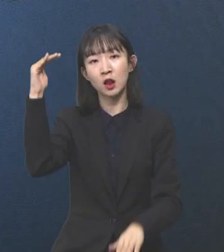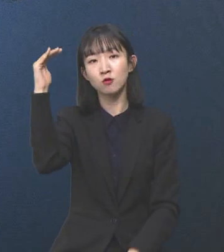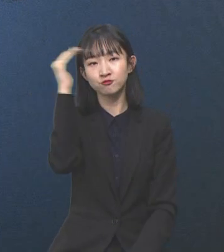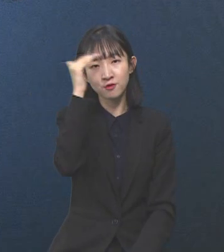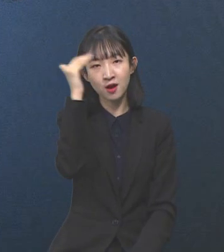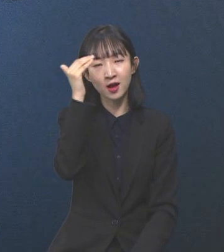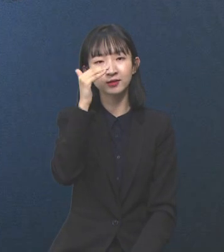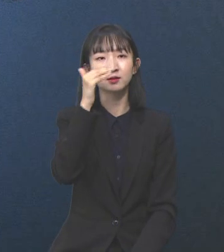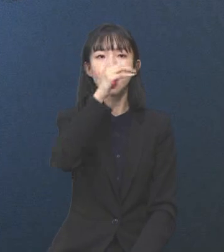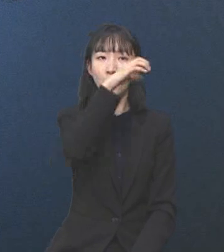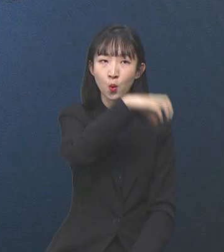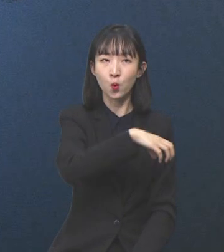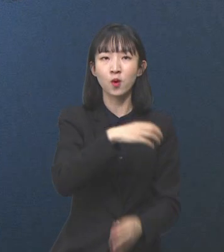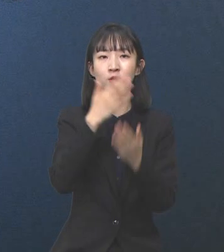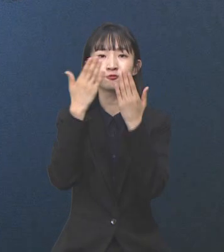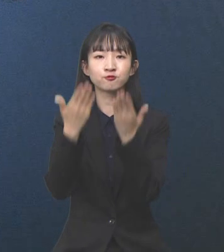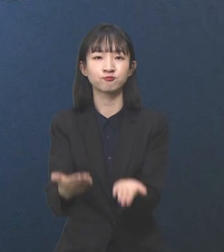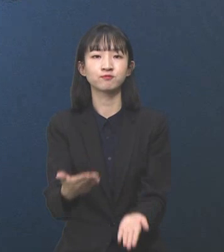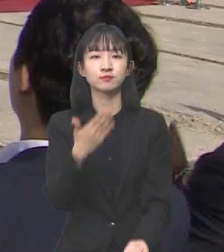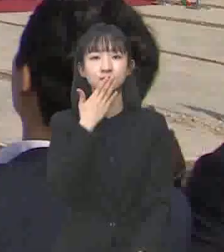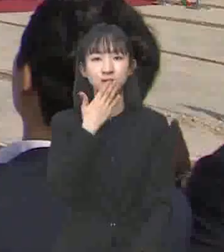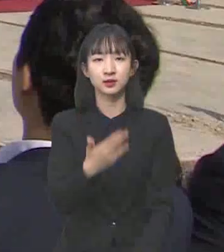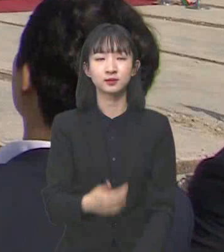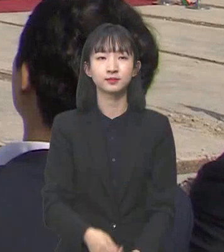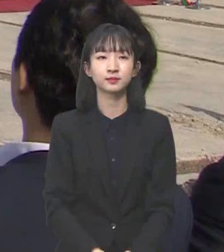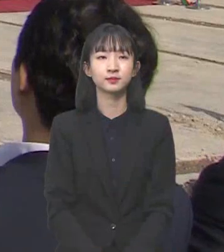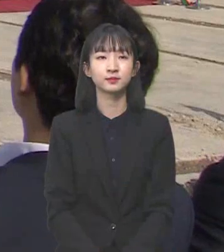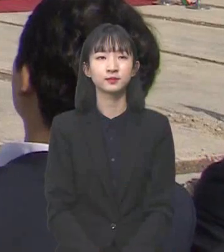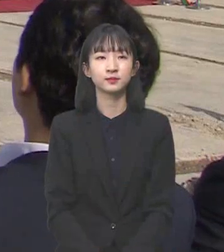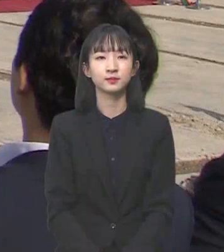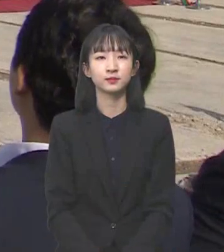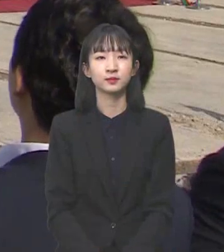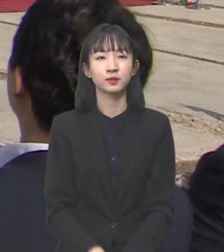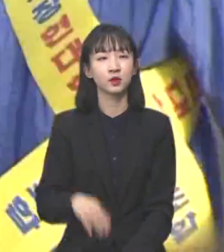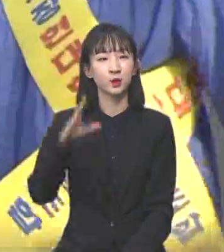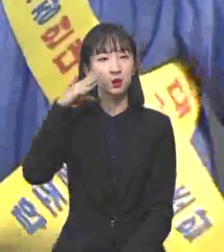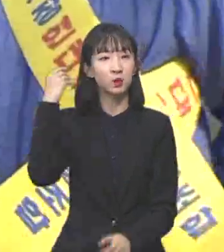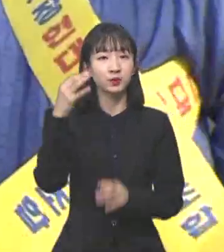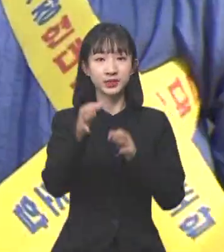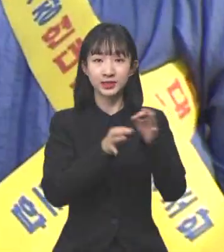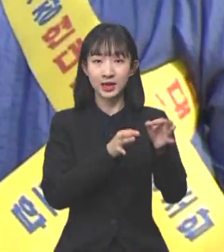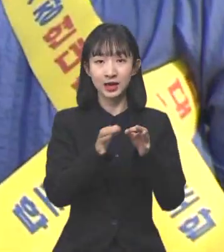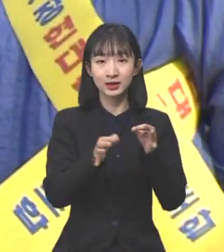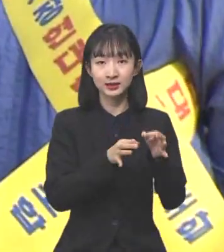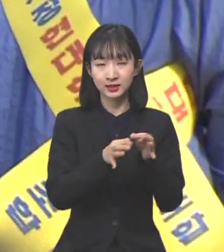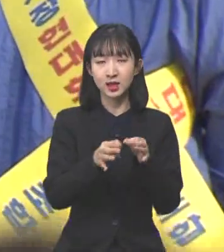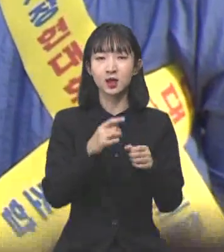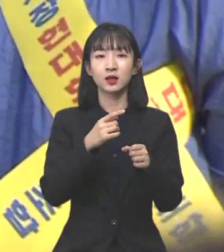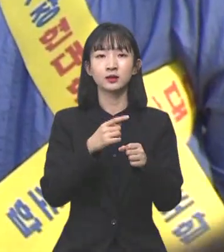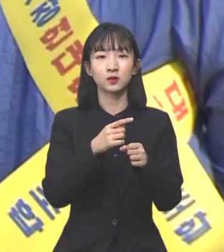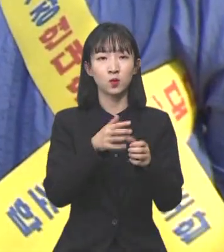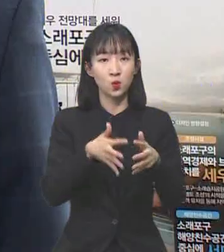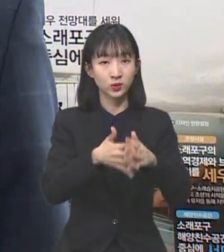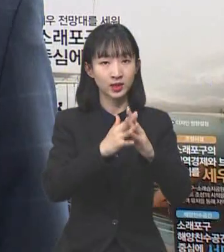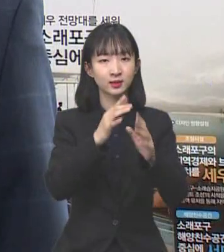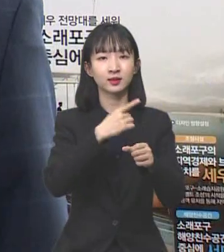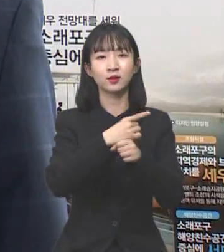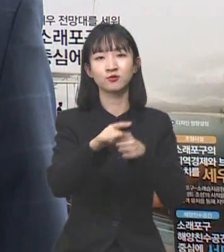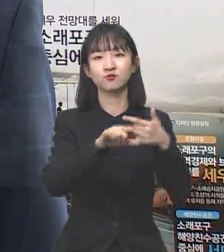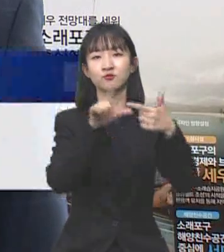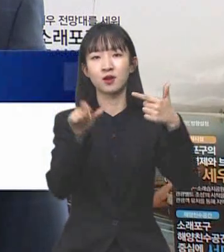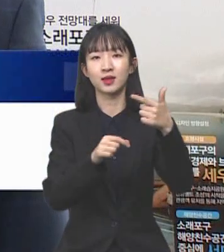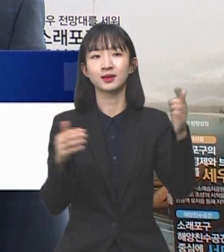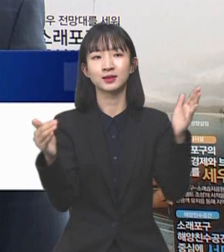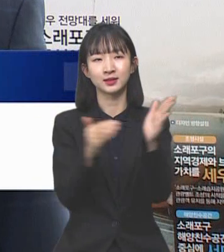전망대와 휴게공간이 적용됩니다 트럼프 고 시장 현대화 사업은 내년 6월 준공할 예정입니다 면